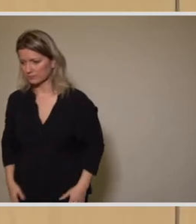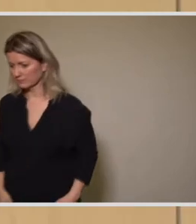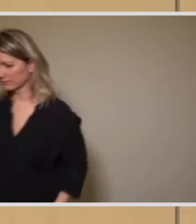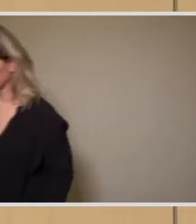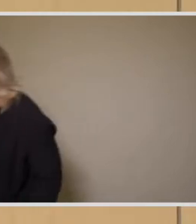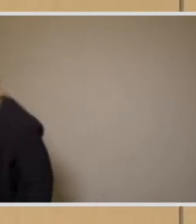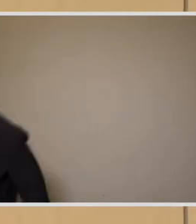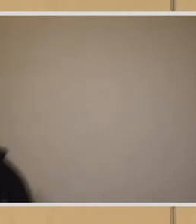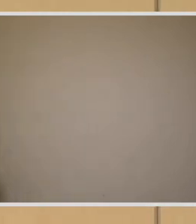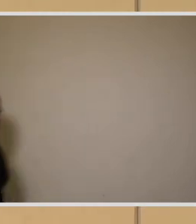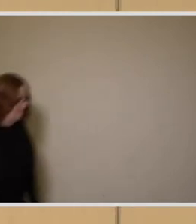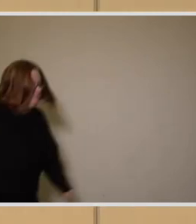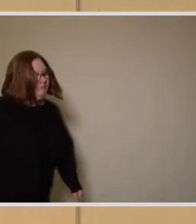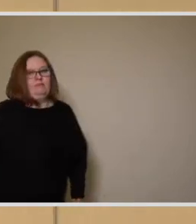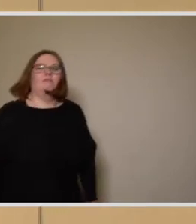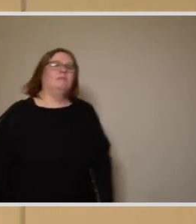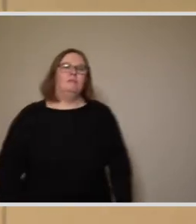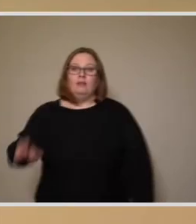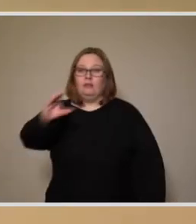Vielen Dank, Herr Schäfer, CDU-Fraktion.